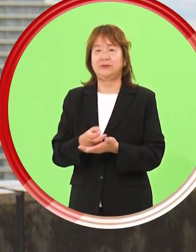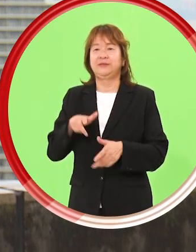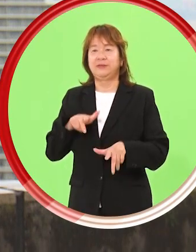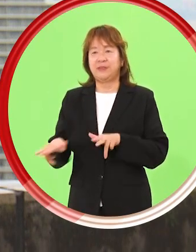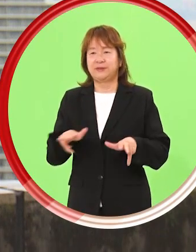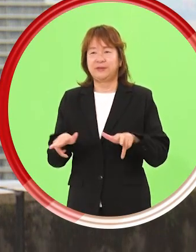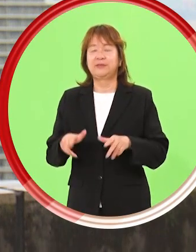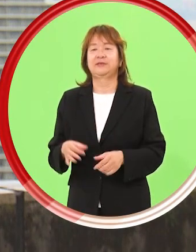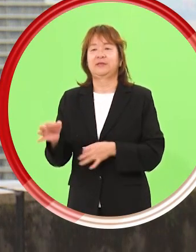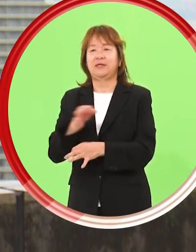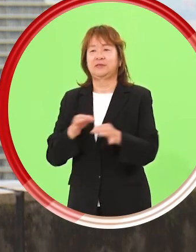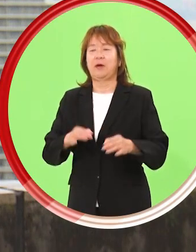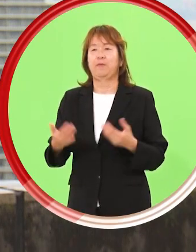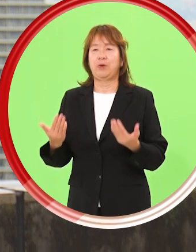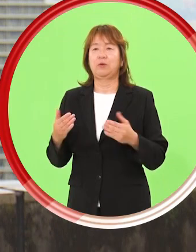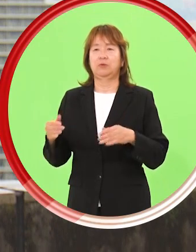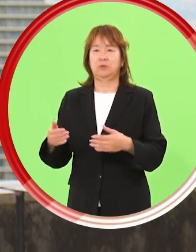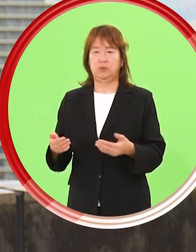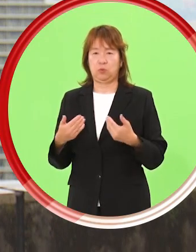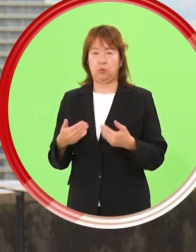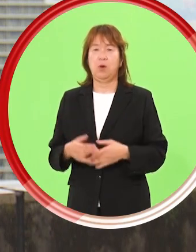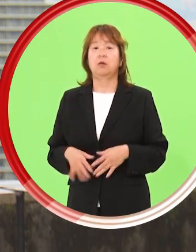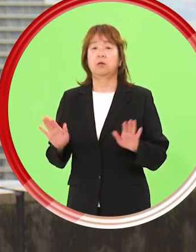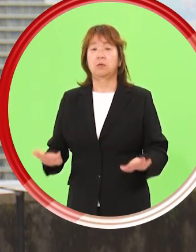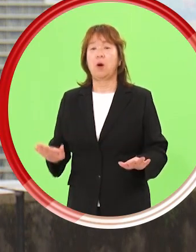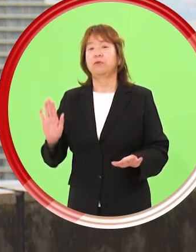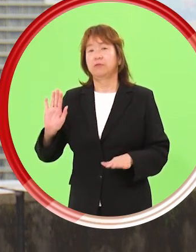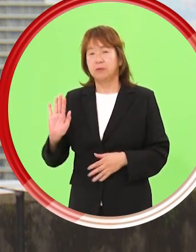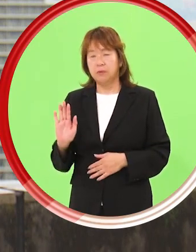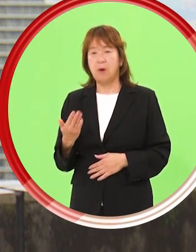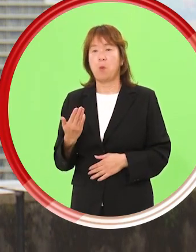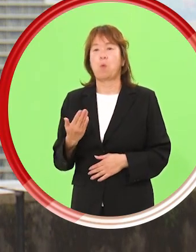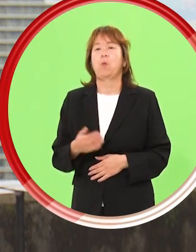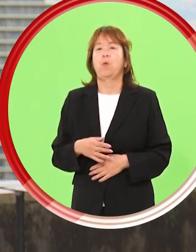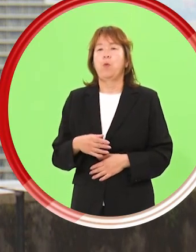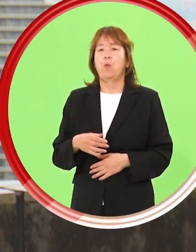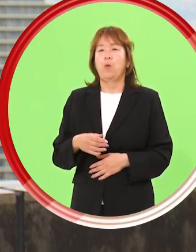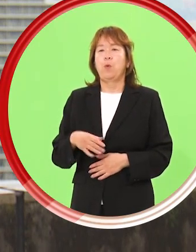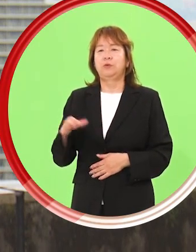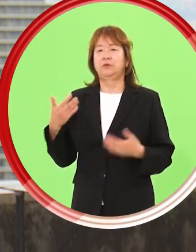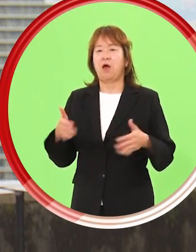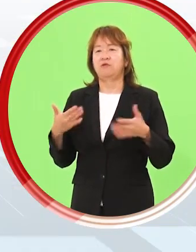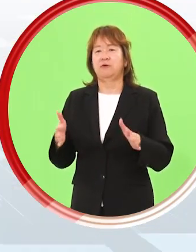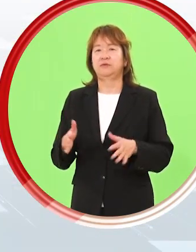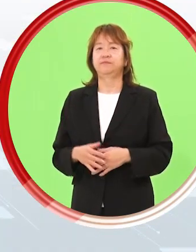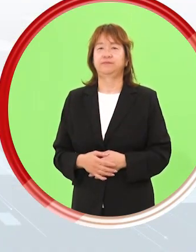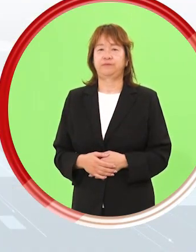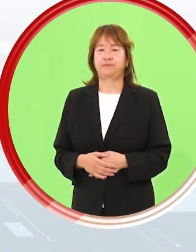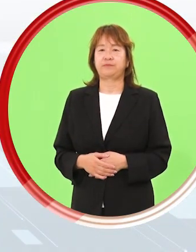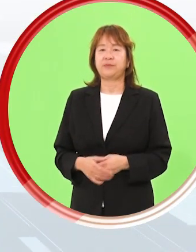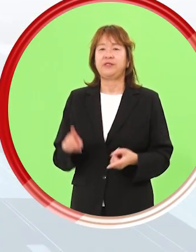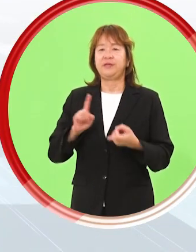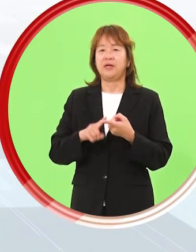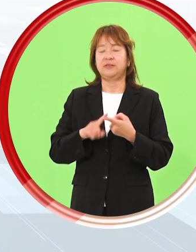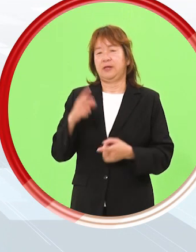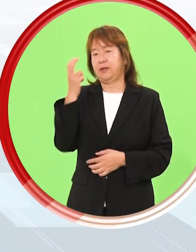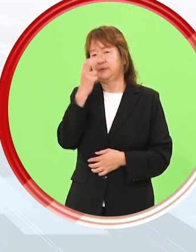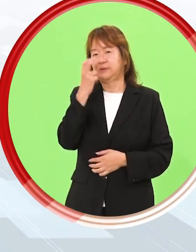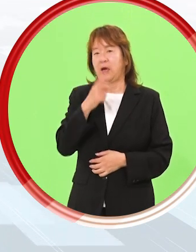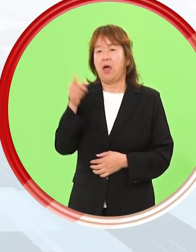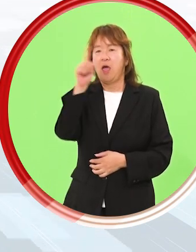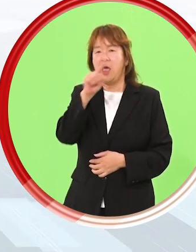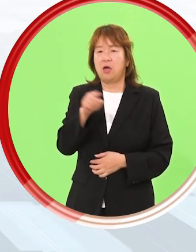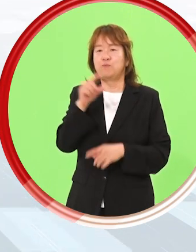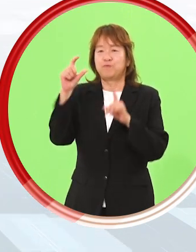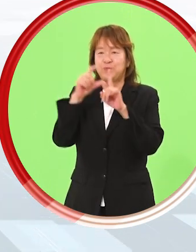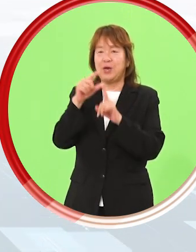題分野とする教養試験とは違い、一般的な公務員試験対策が不要になります。 広島市の一